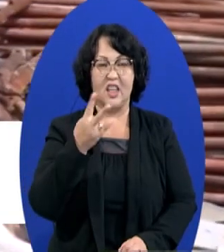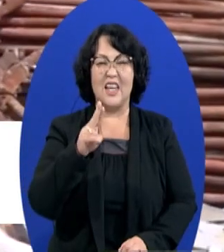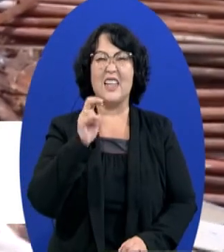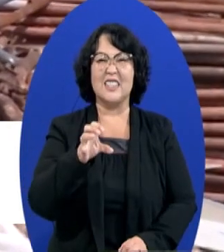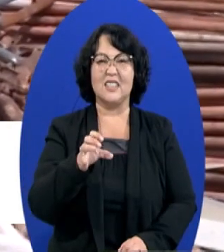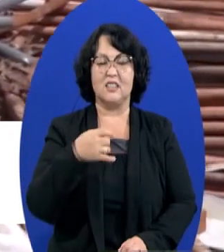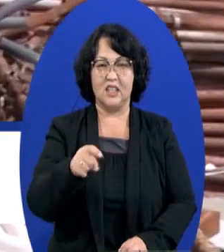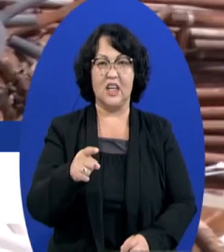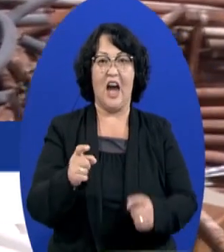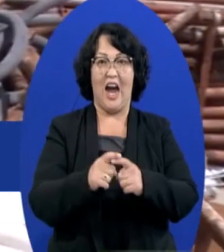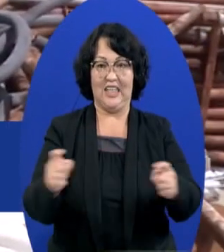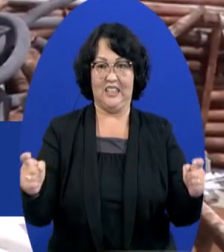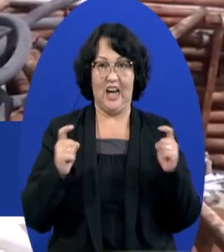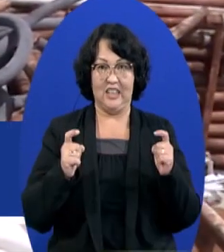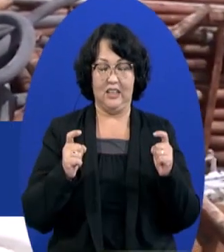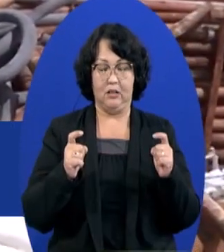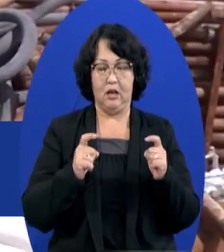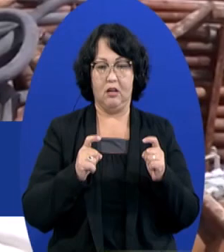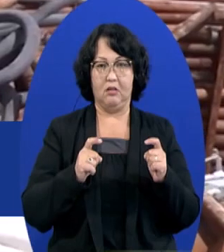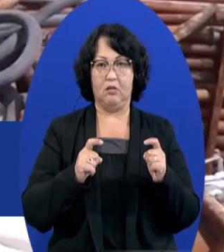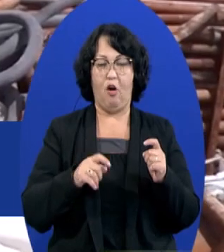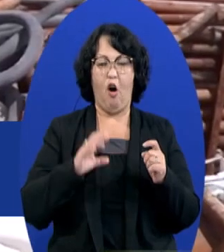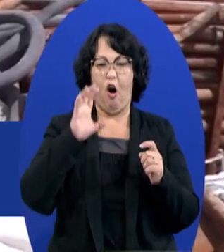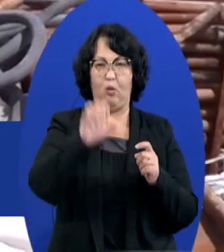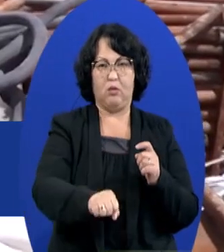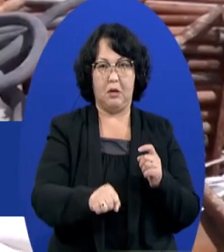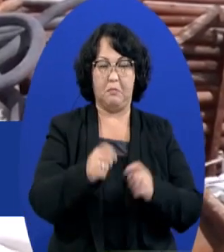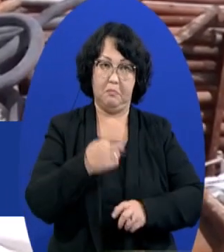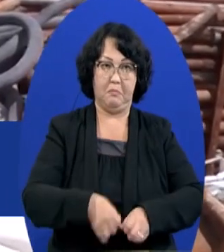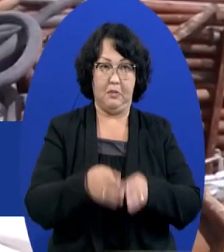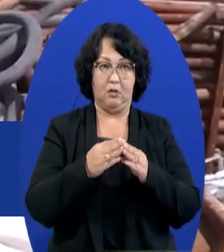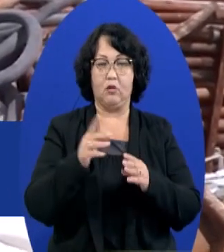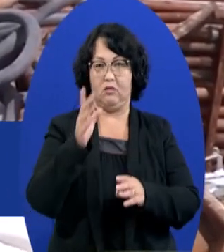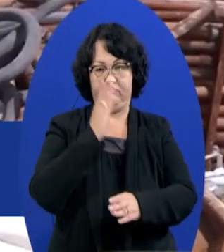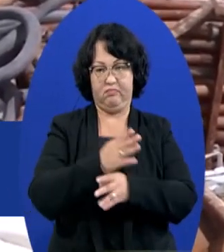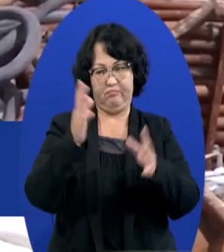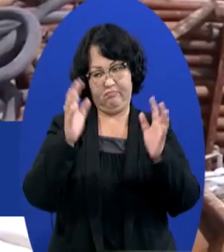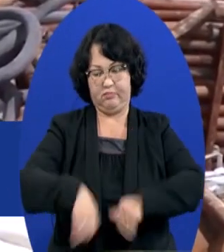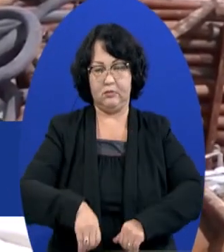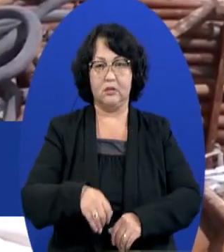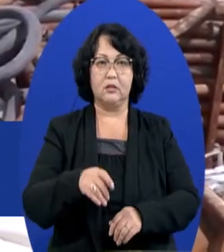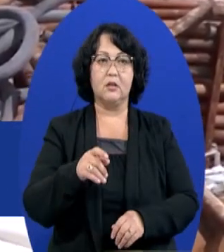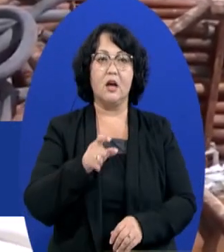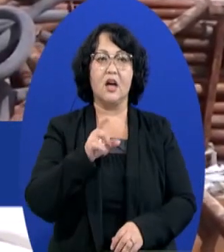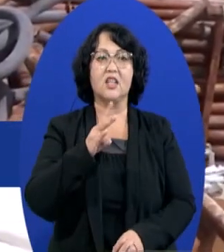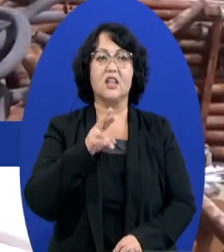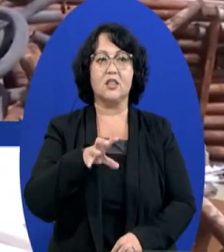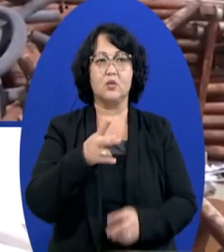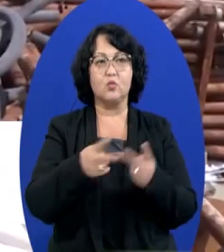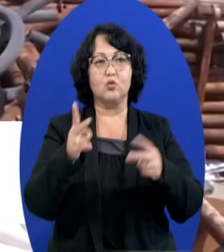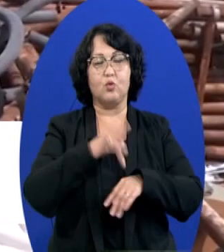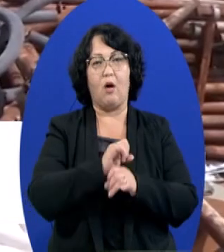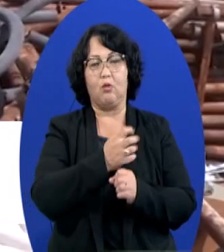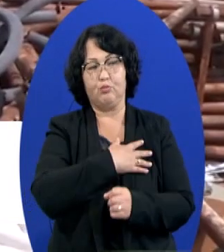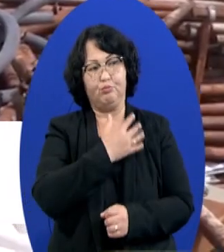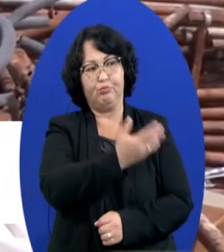байсан хашаа талбайг бол одоо буулгаад хэвийн хэмжээнд нь оруулаад өнөөдөр эхнэлгсэн үнсний төвд өөрсдөө хүлээлгэж өглөө.